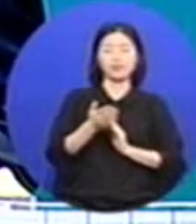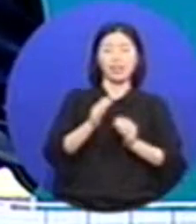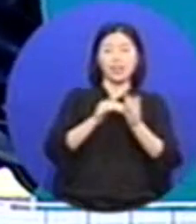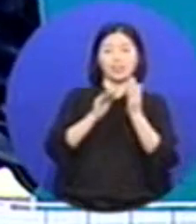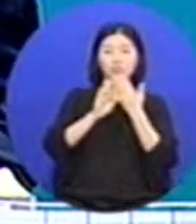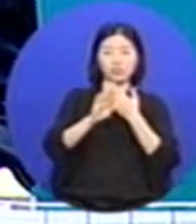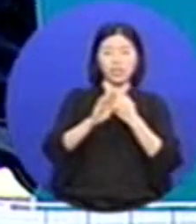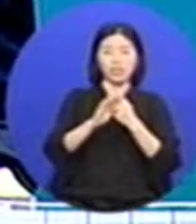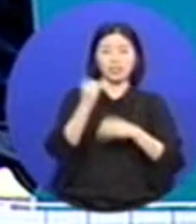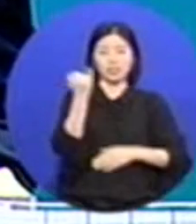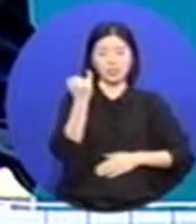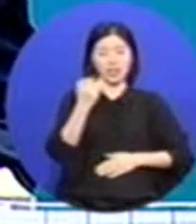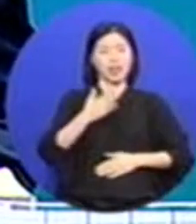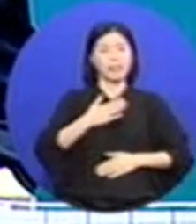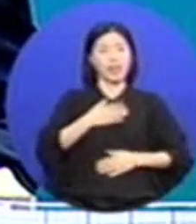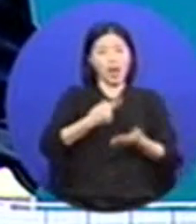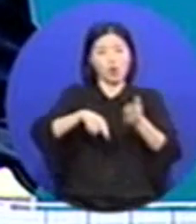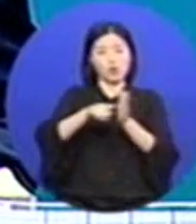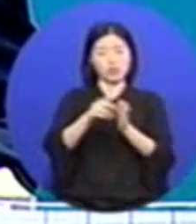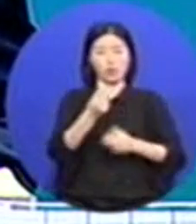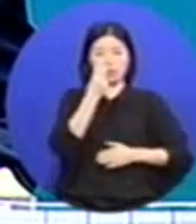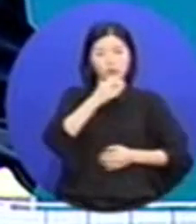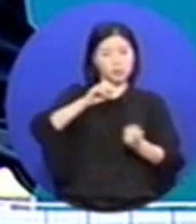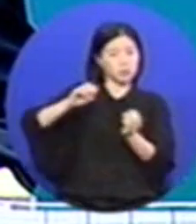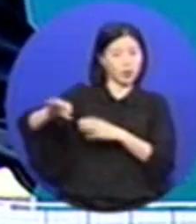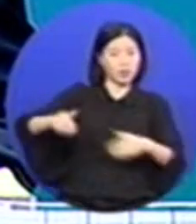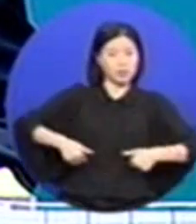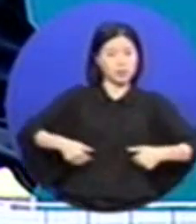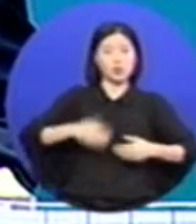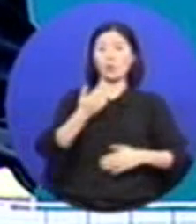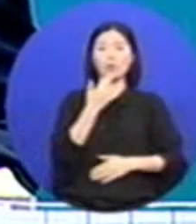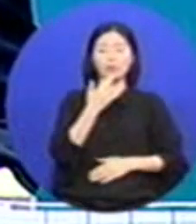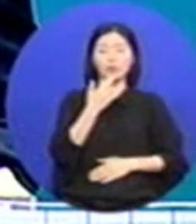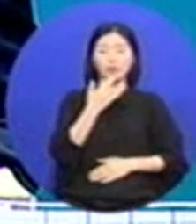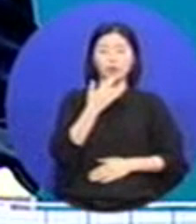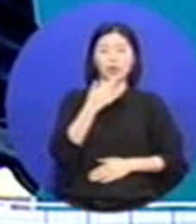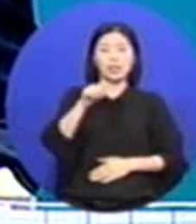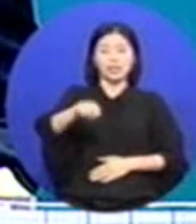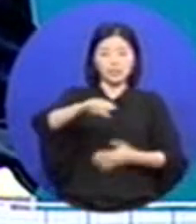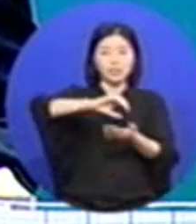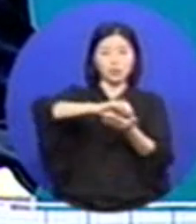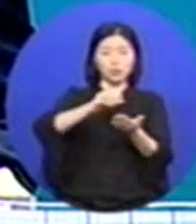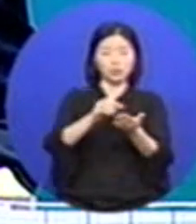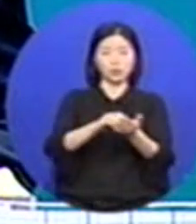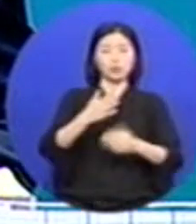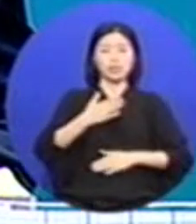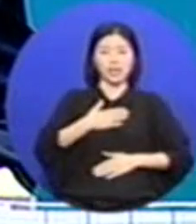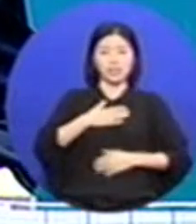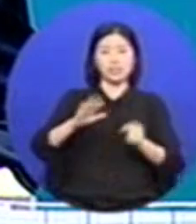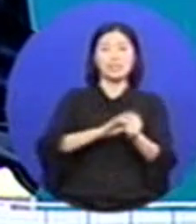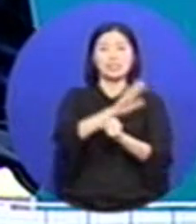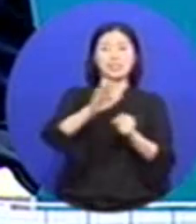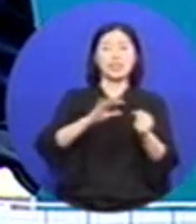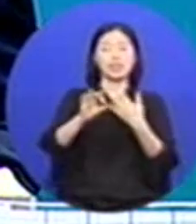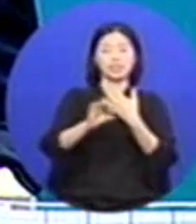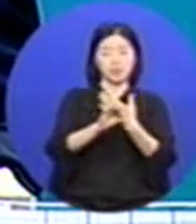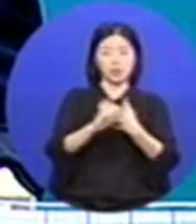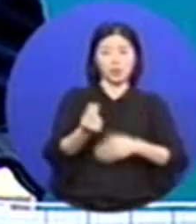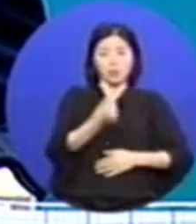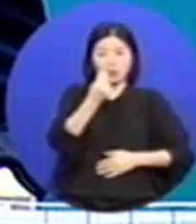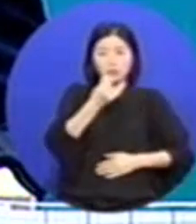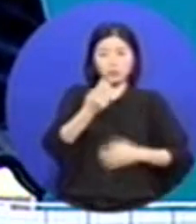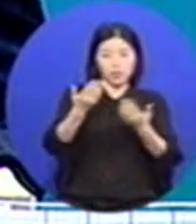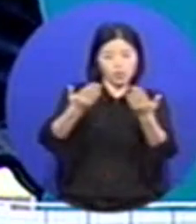나를 위해서 목숨까지 바칠 필요는 없어요 그럴 정도로 정말 나를 사랑한다면 목숨도 바칠 정도로